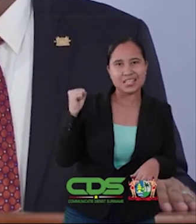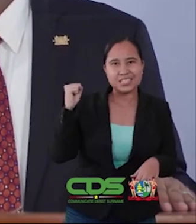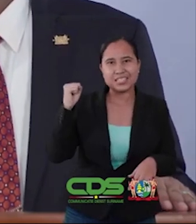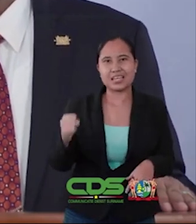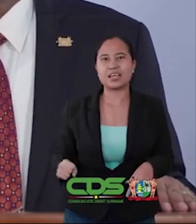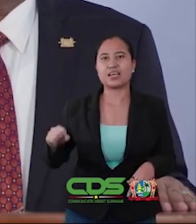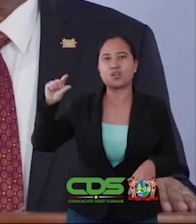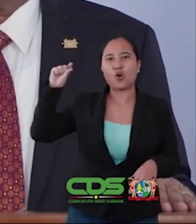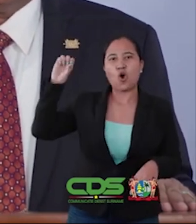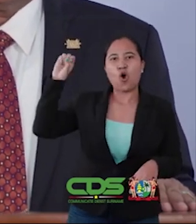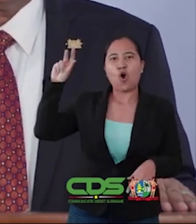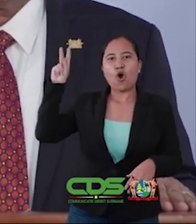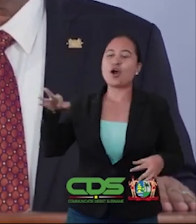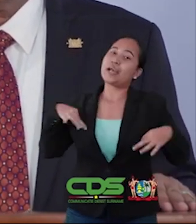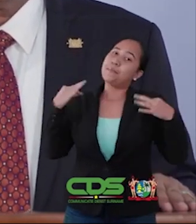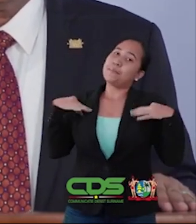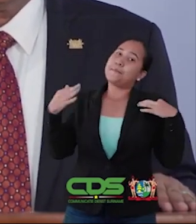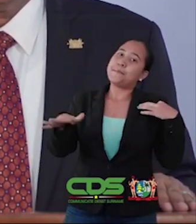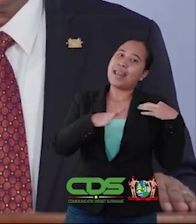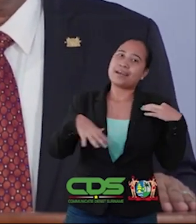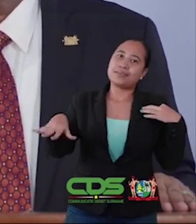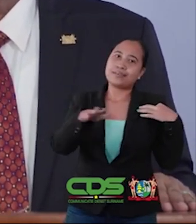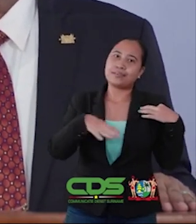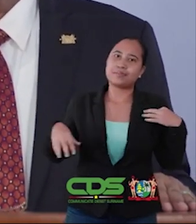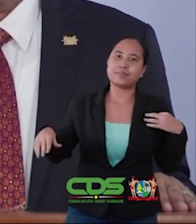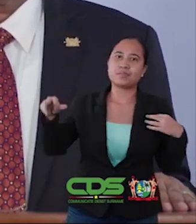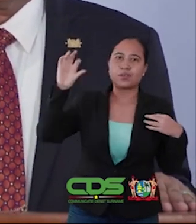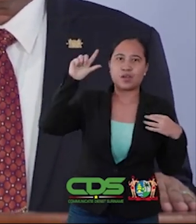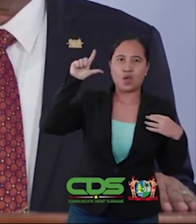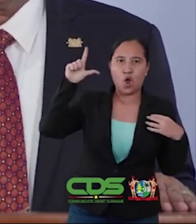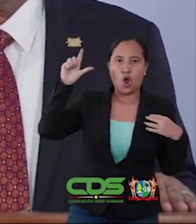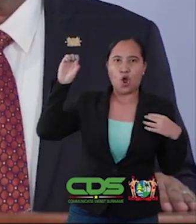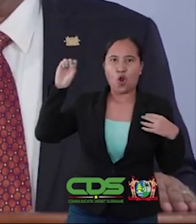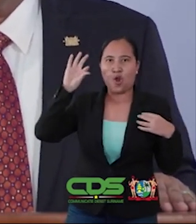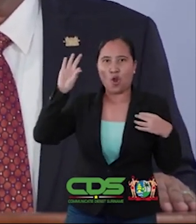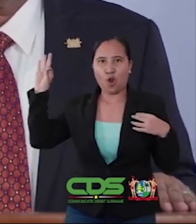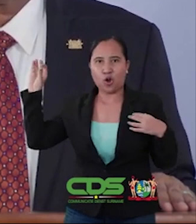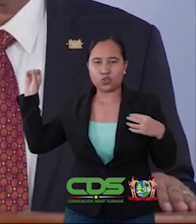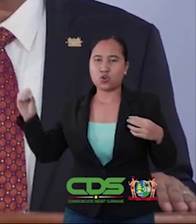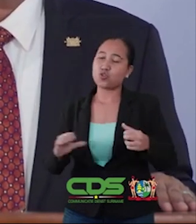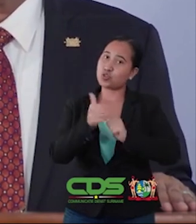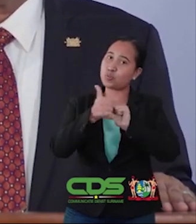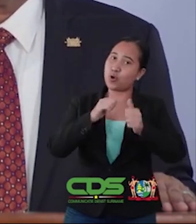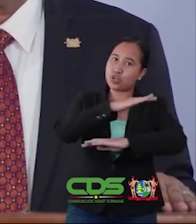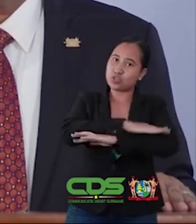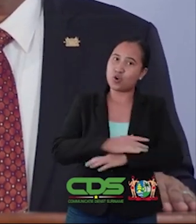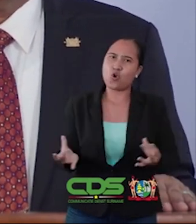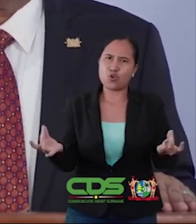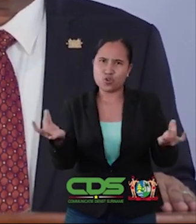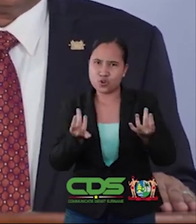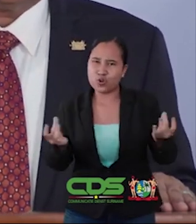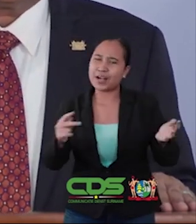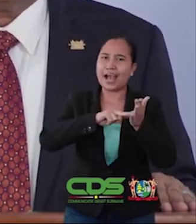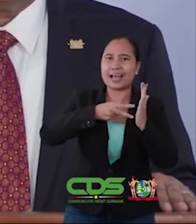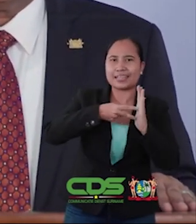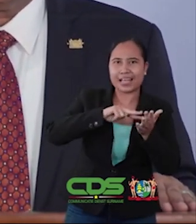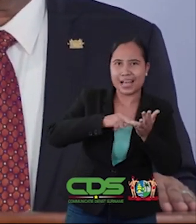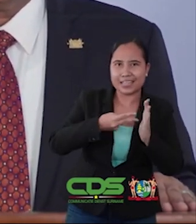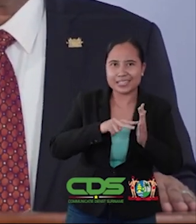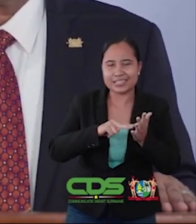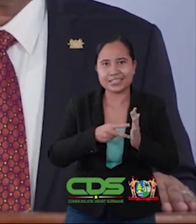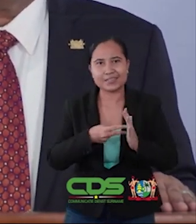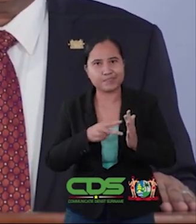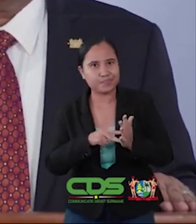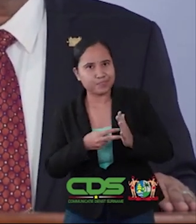casinos, gok- en vermakelijkheidsgelegenheden, kansspelkantoren, sportscholen, yoga, dansscholen,